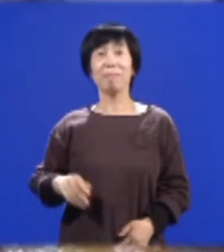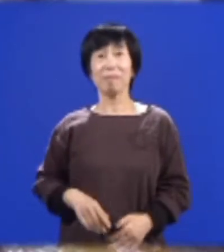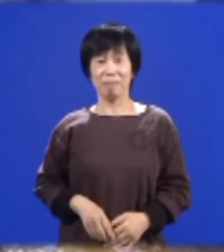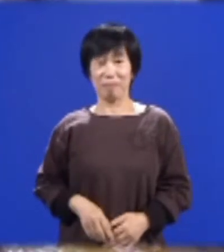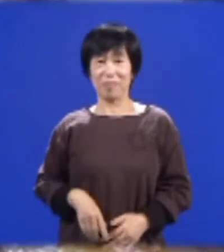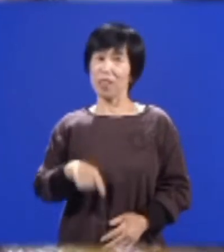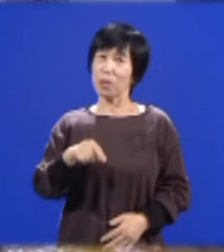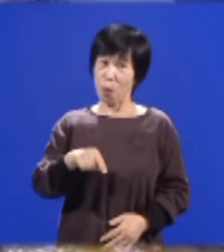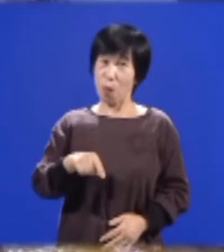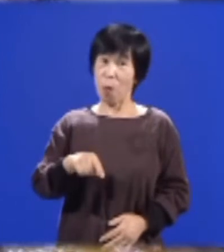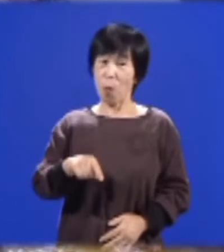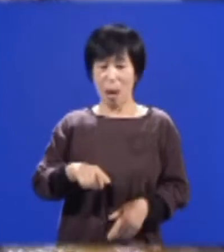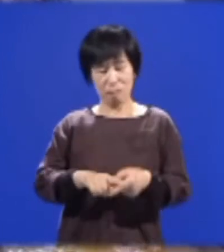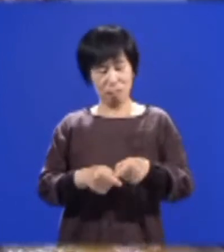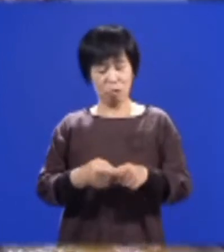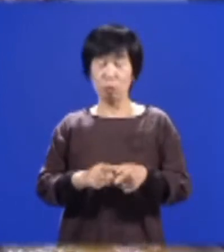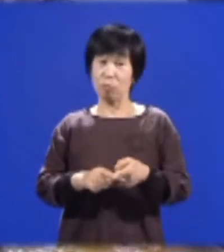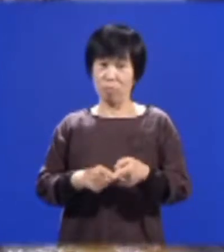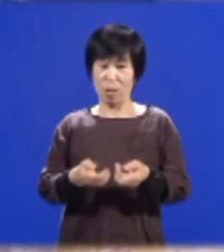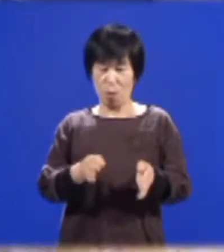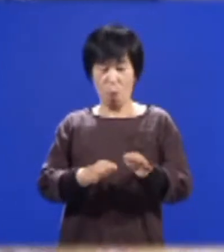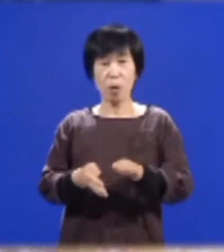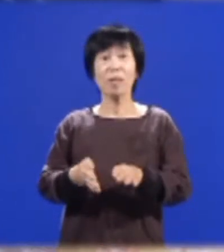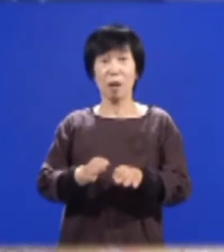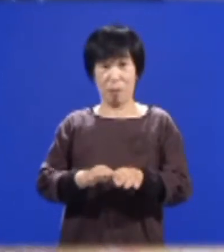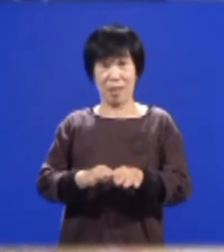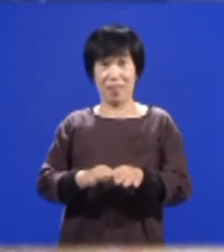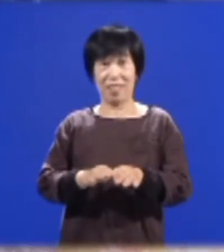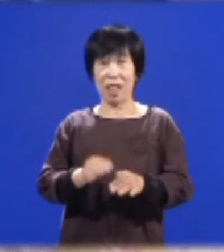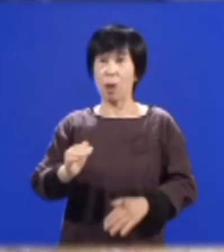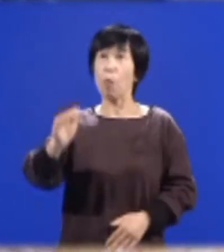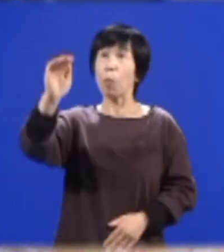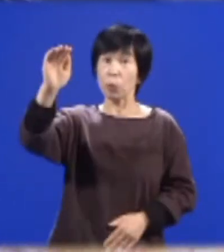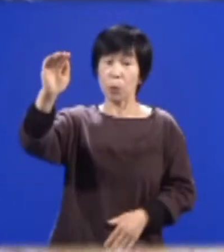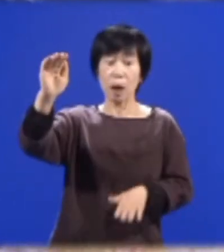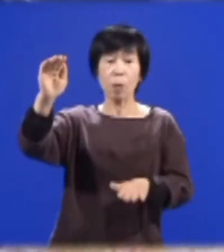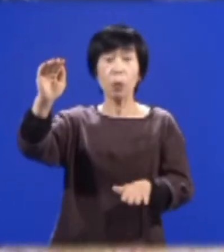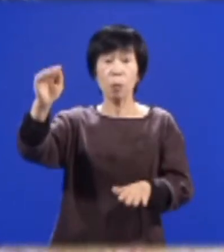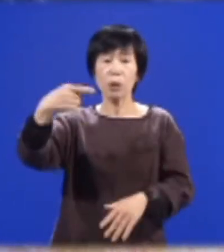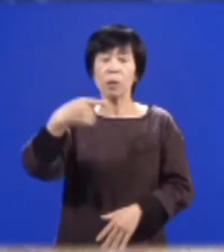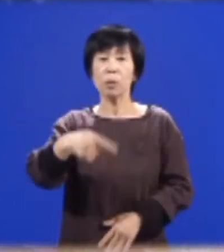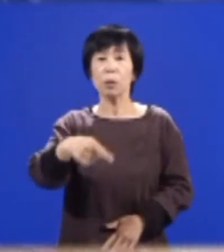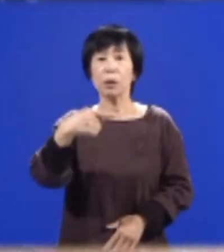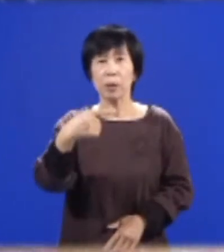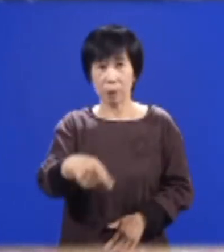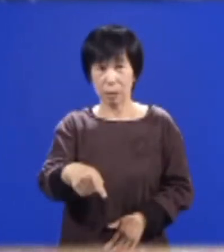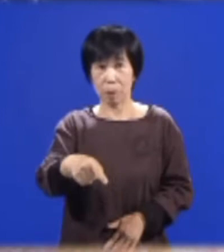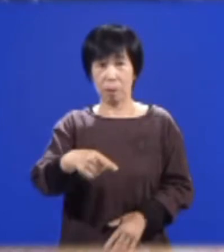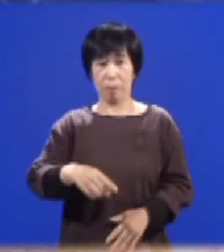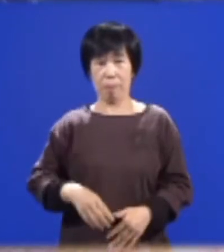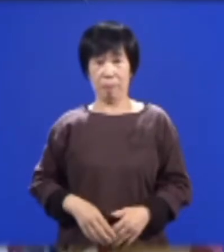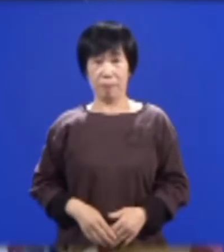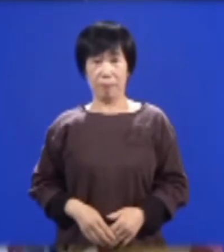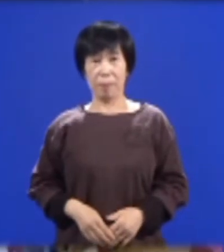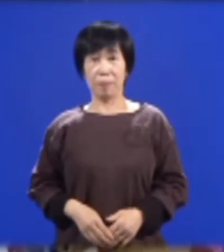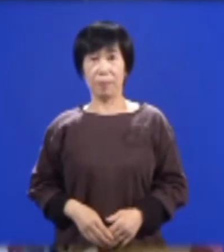ここは手芸と折り紙のコーナー。大人から子どもたちへ教えているんですね。